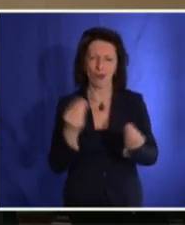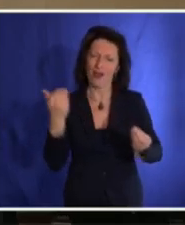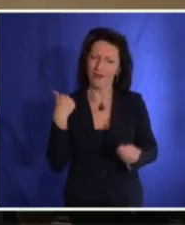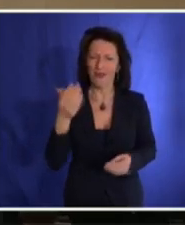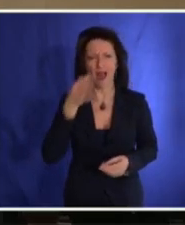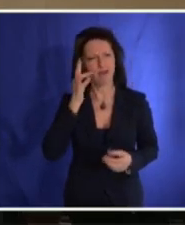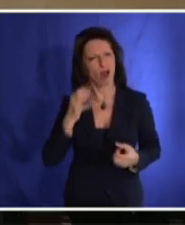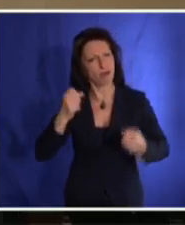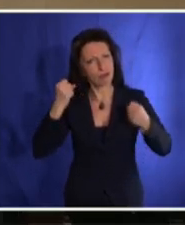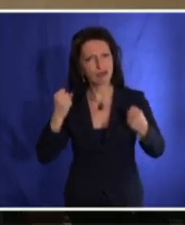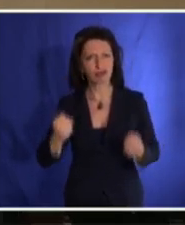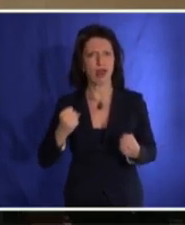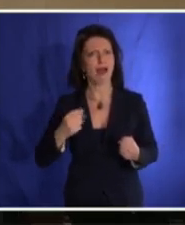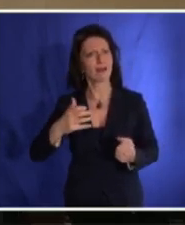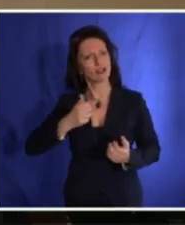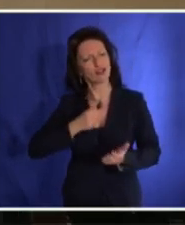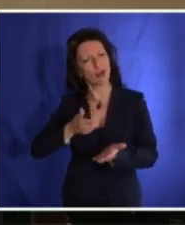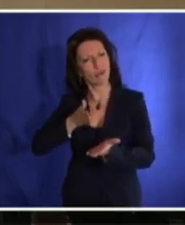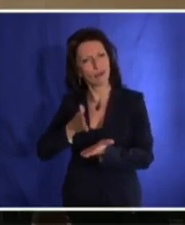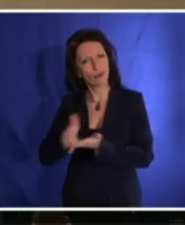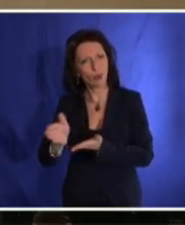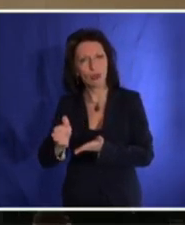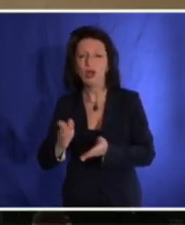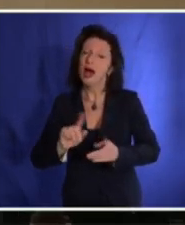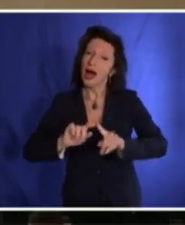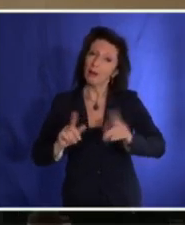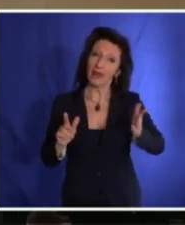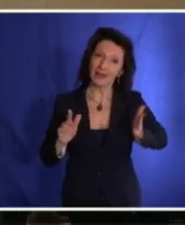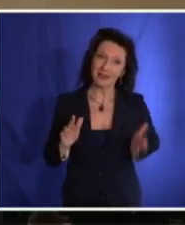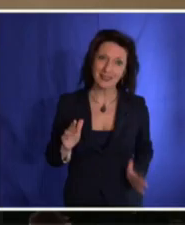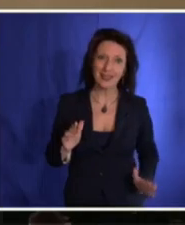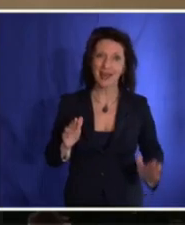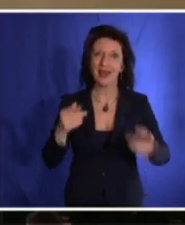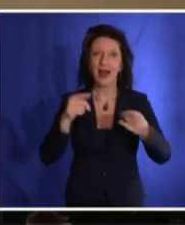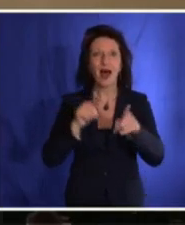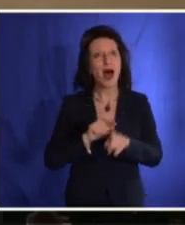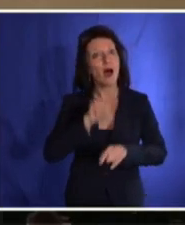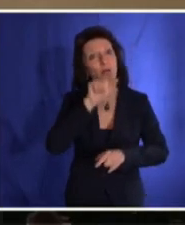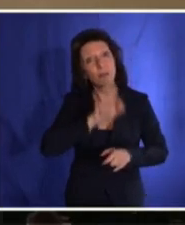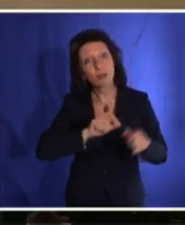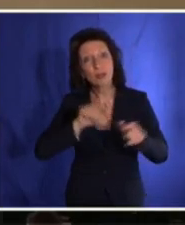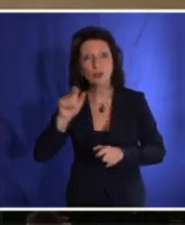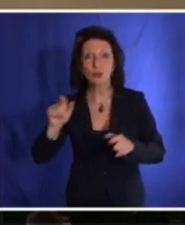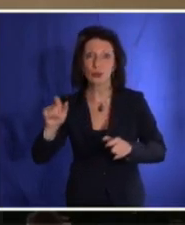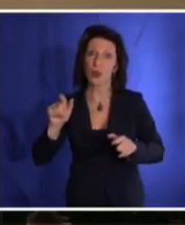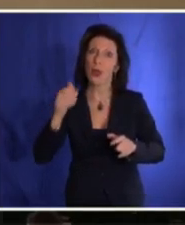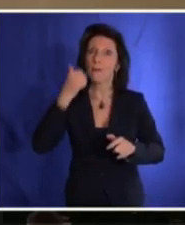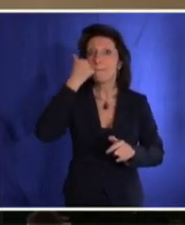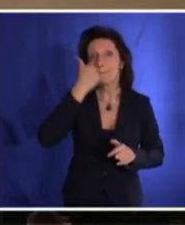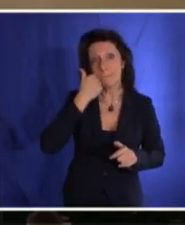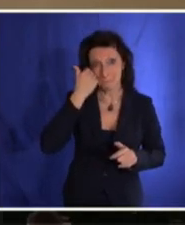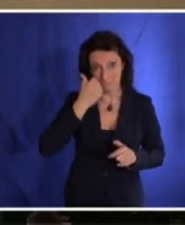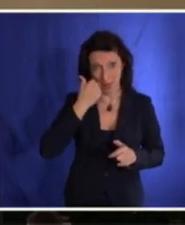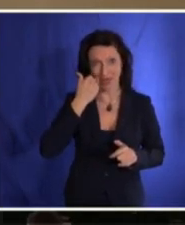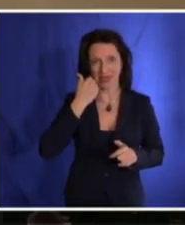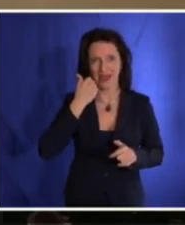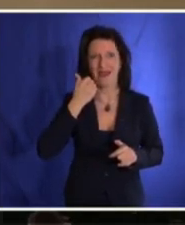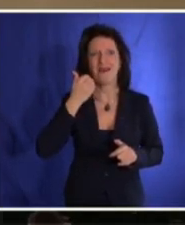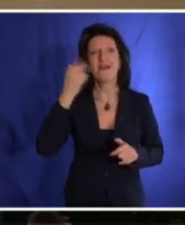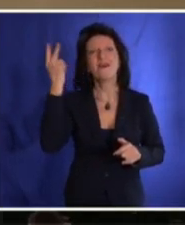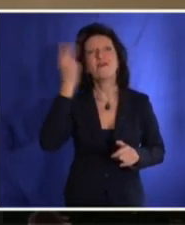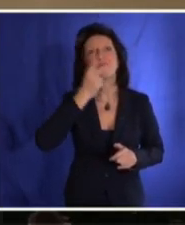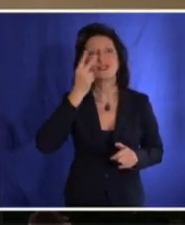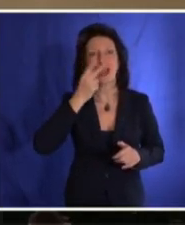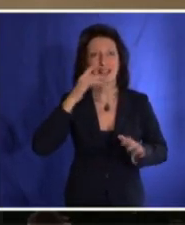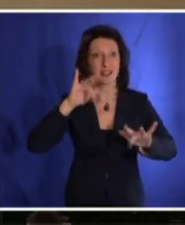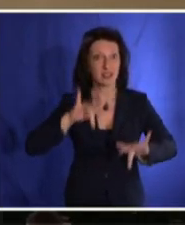hat und auf der anderen Seite verständnisvolle und kooperative Männer. Und jetzt gehen wir doch in